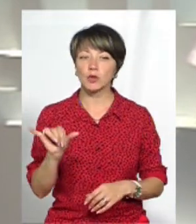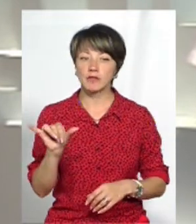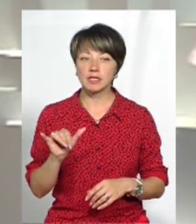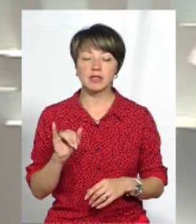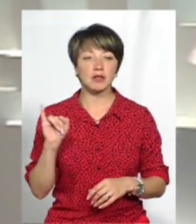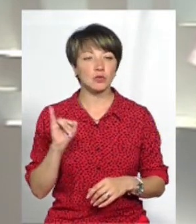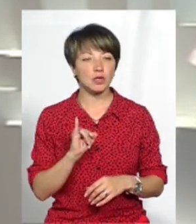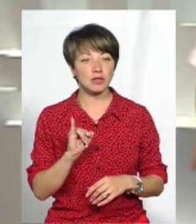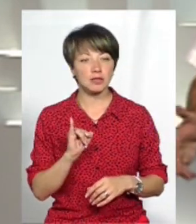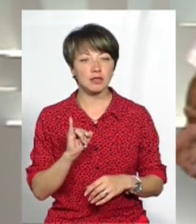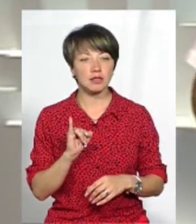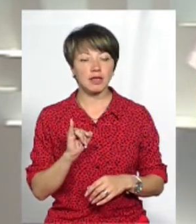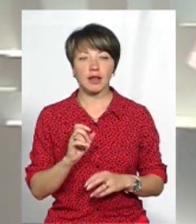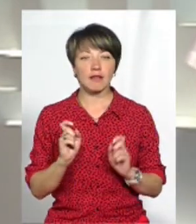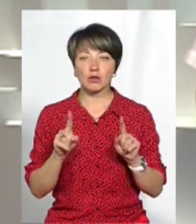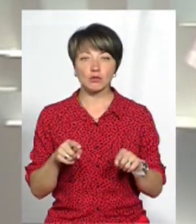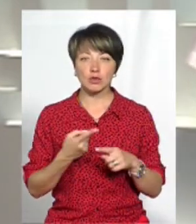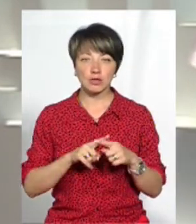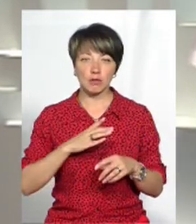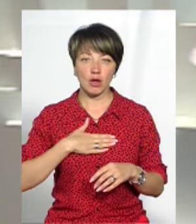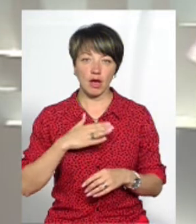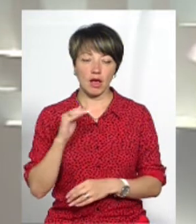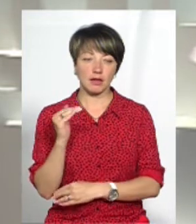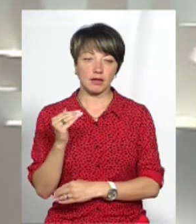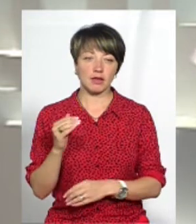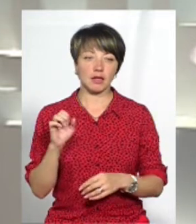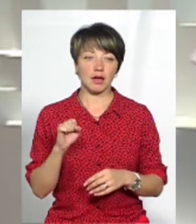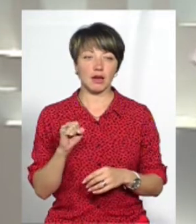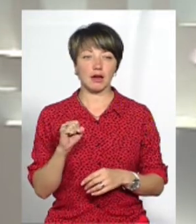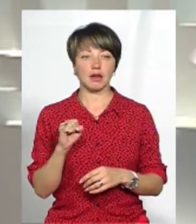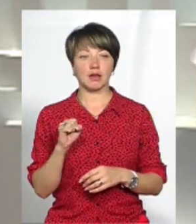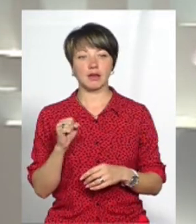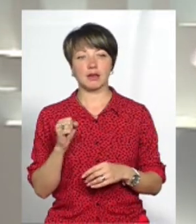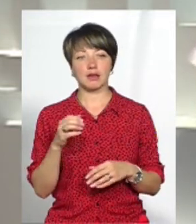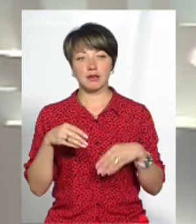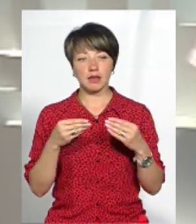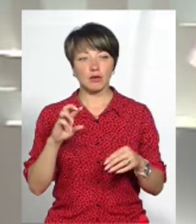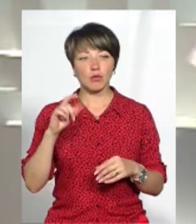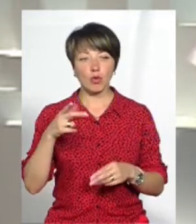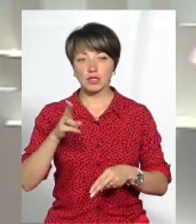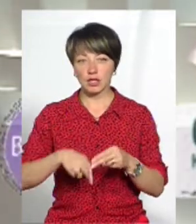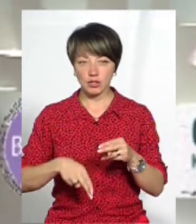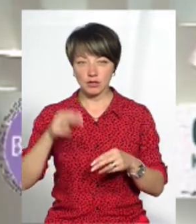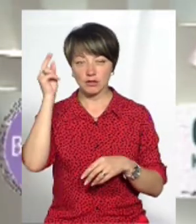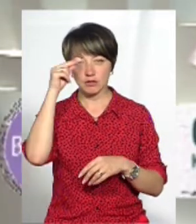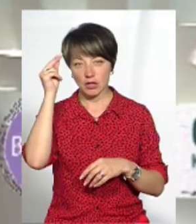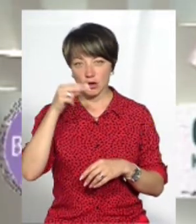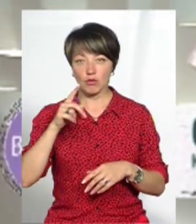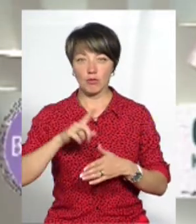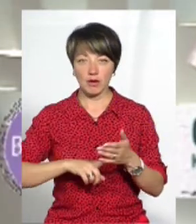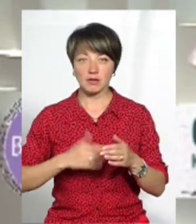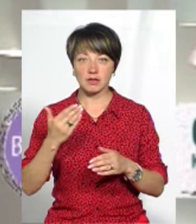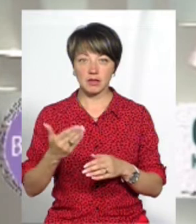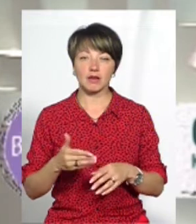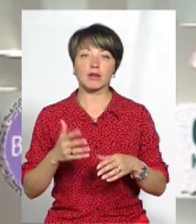І, власне, не тому, що це моя дитина, а якщо дасть Бог, вона довчиться до кінця, то я впевнений, що з неї